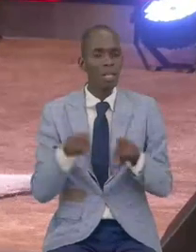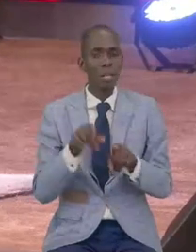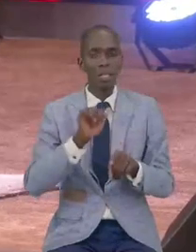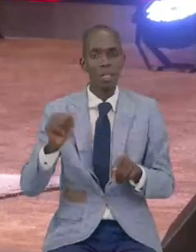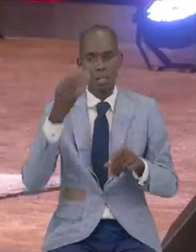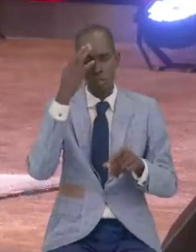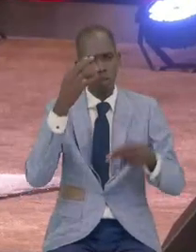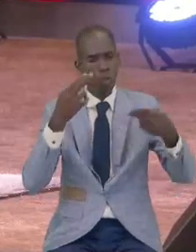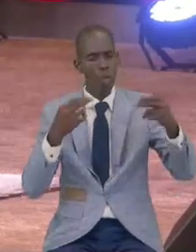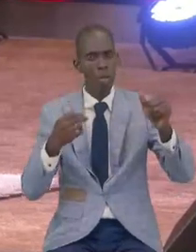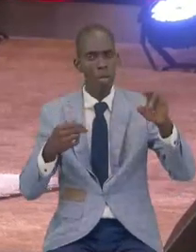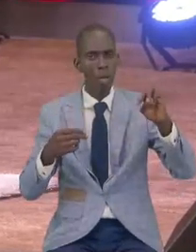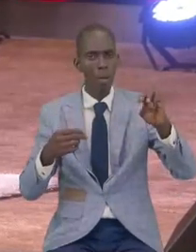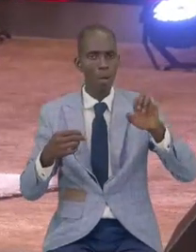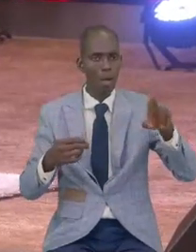qui brise le roc.